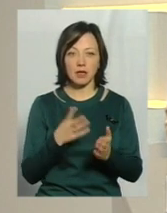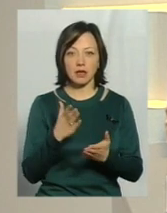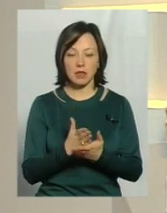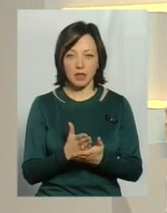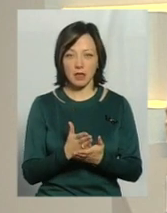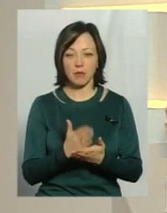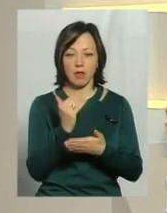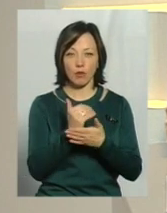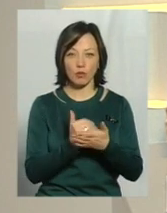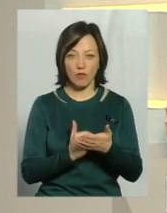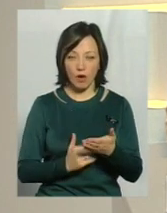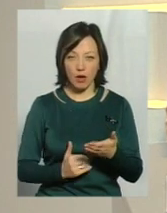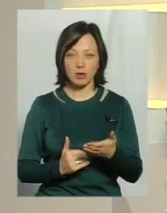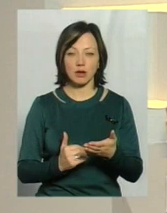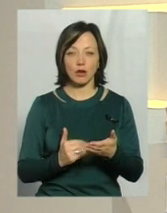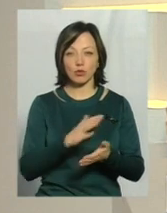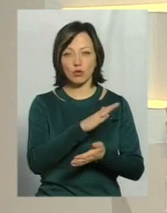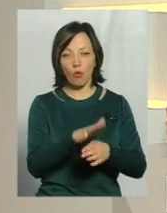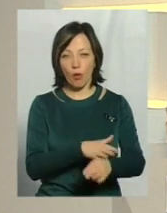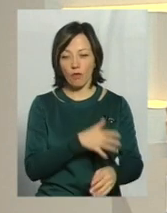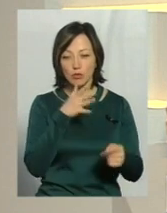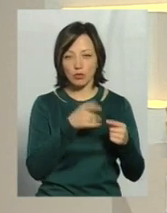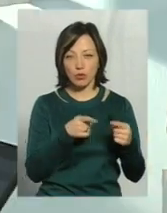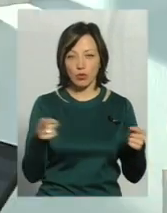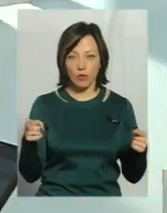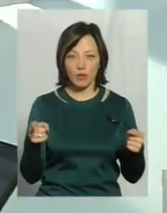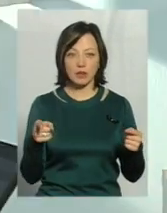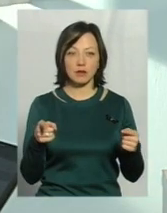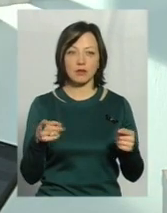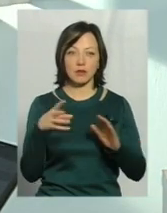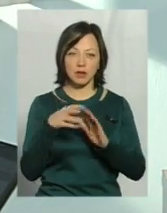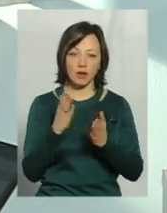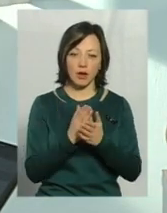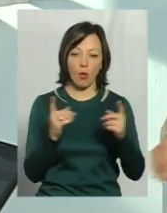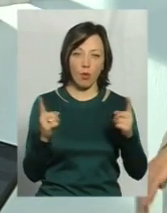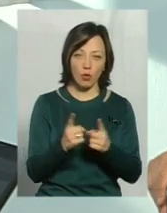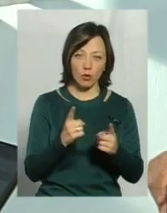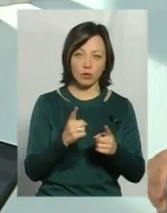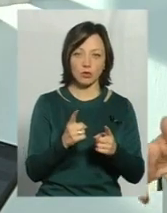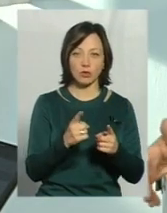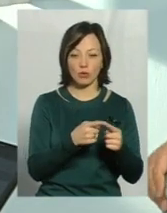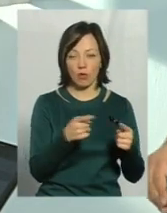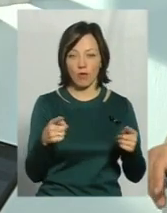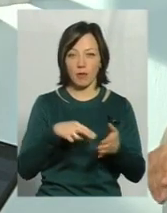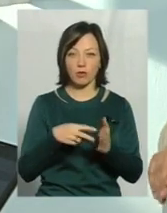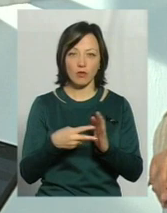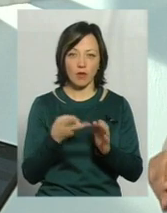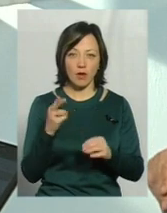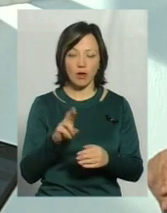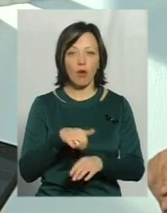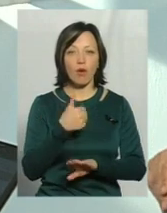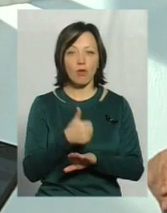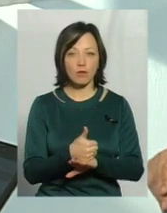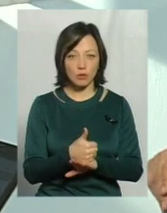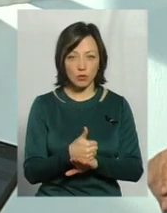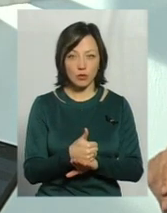є планування, планування довгострокове із числа довгострокове, короткострокове, це планування має бути.